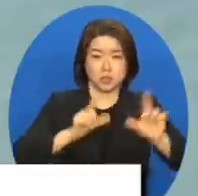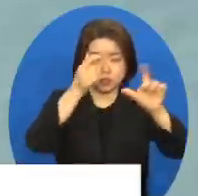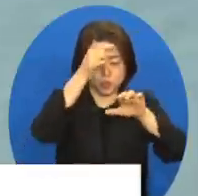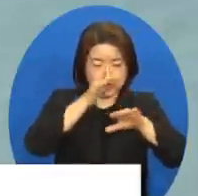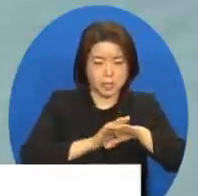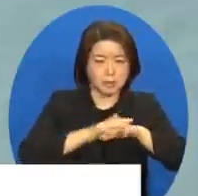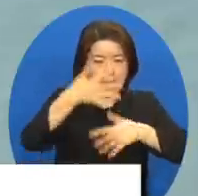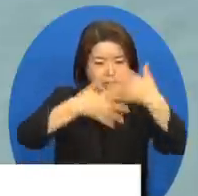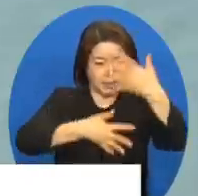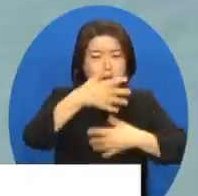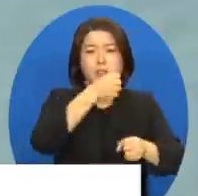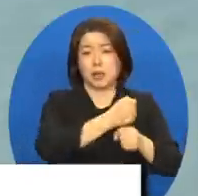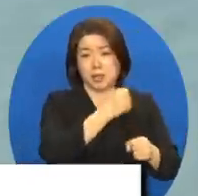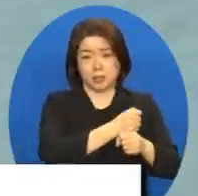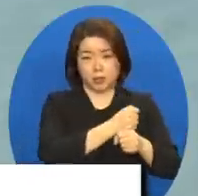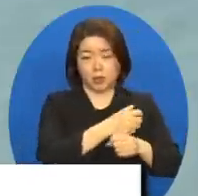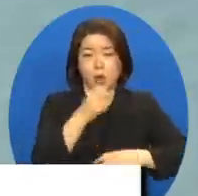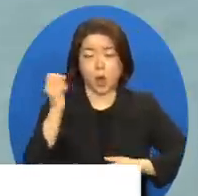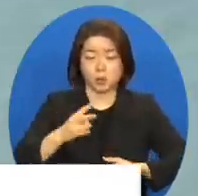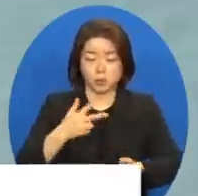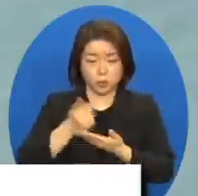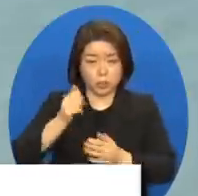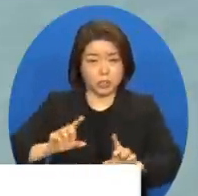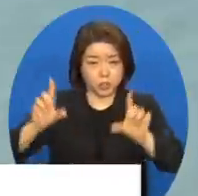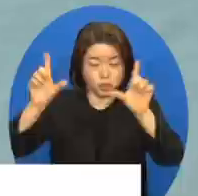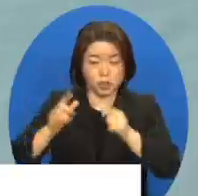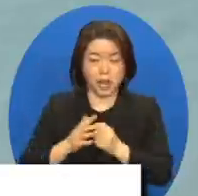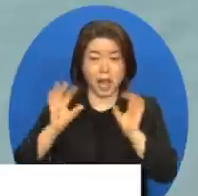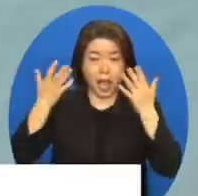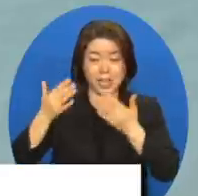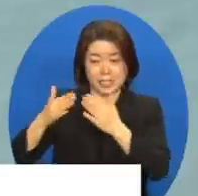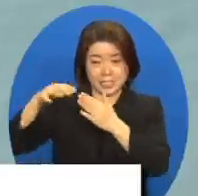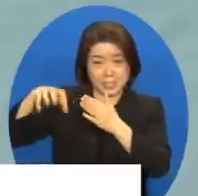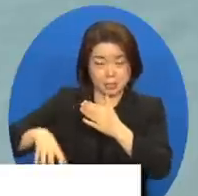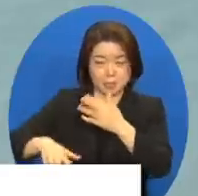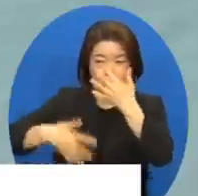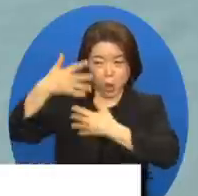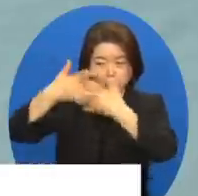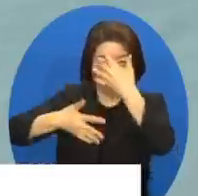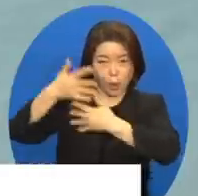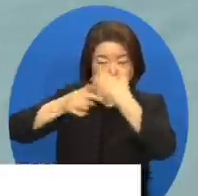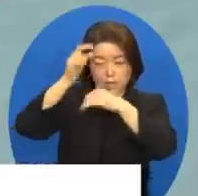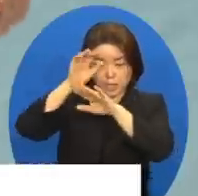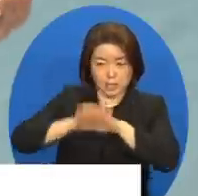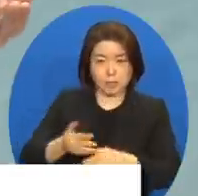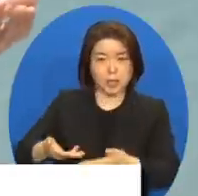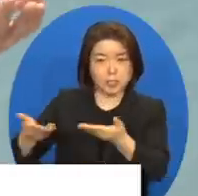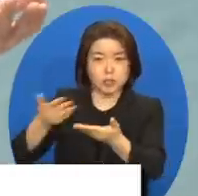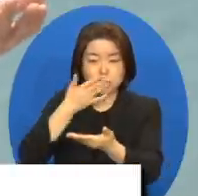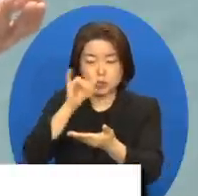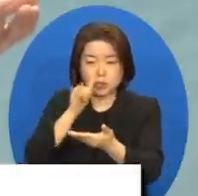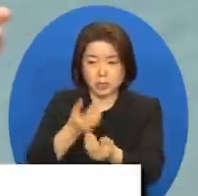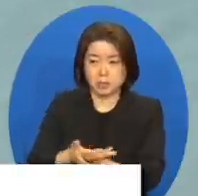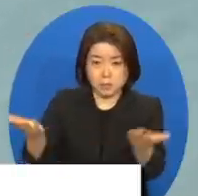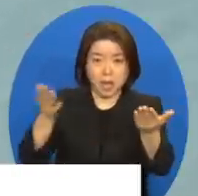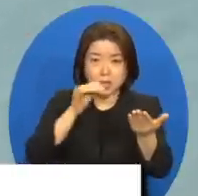만듭니다. 그리고 주일에 아이들의 집에서 영상으로라도 예배를 드리게 영상을